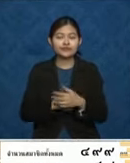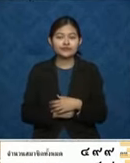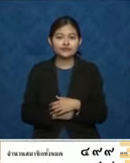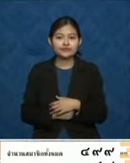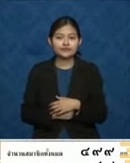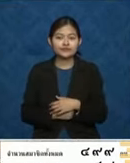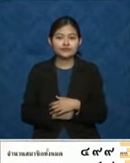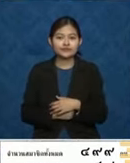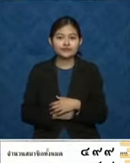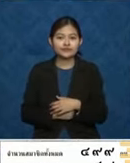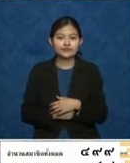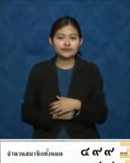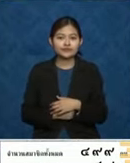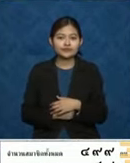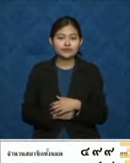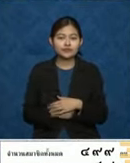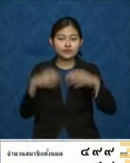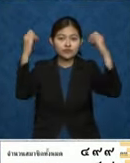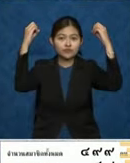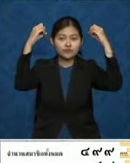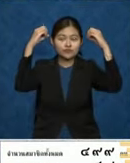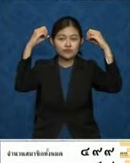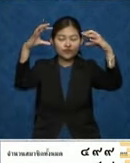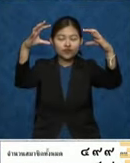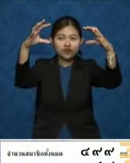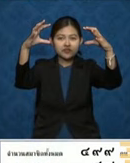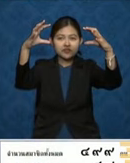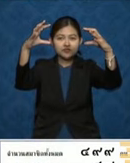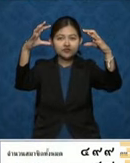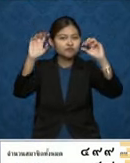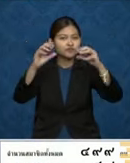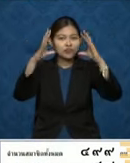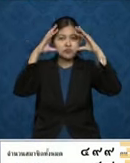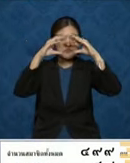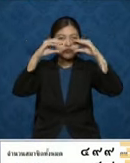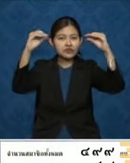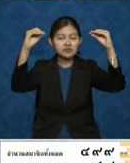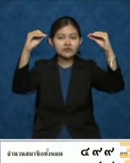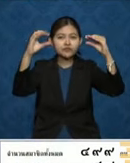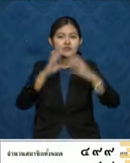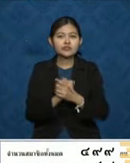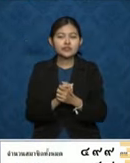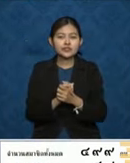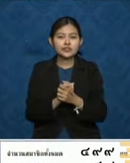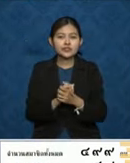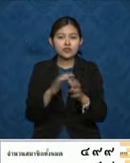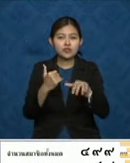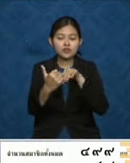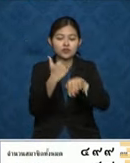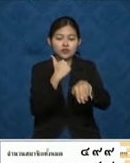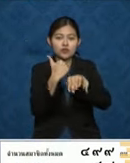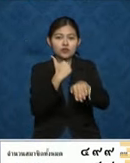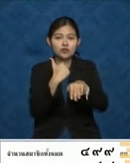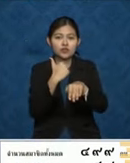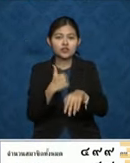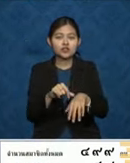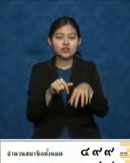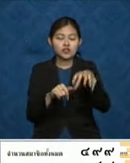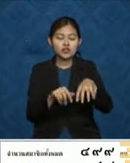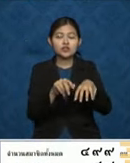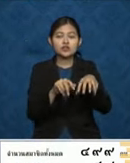เอ่อเบื้องไฟส่องสว่างไม่ติดมาเป็นระยะเวลานานในถนนเอ่อทางหลวงเส้นที่ 33